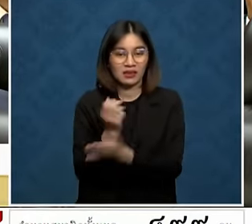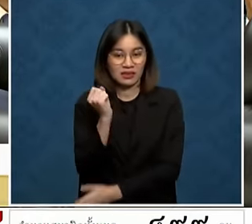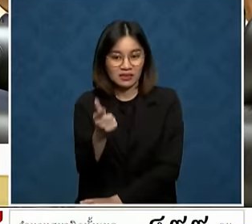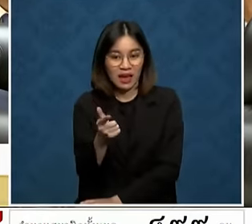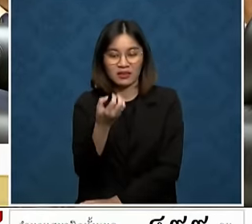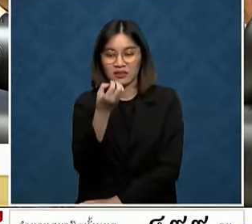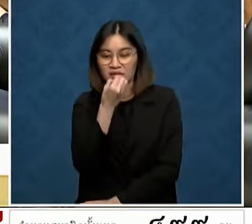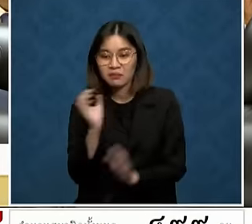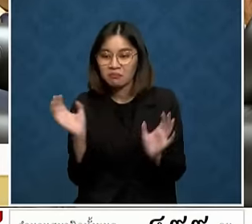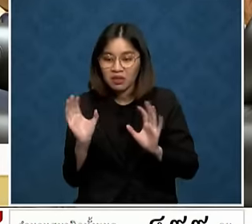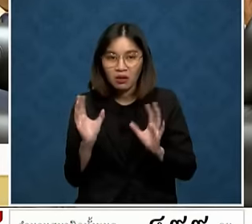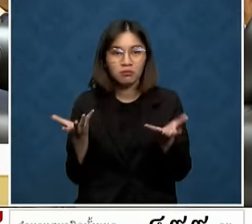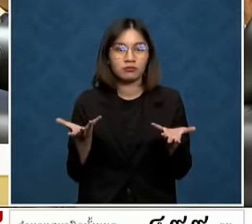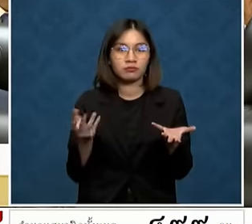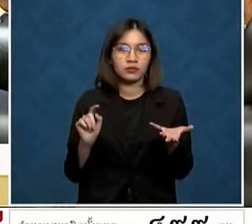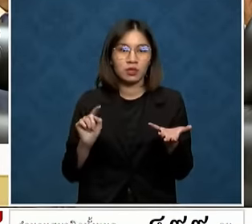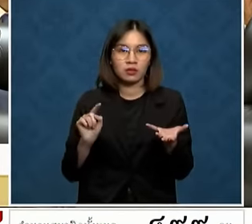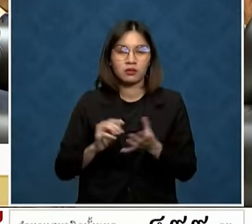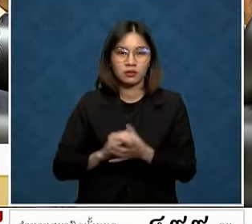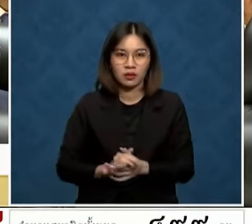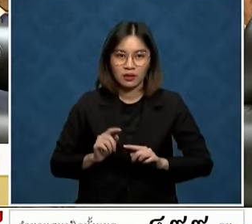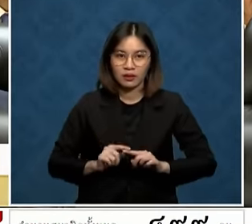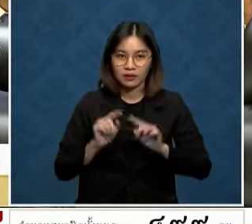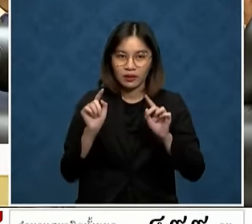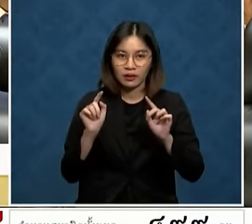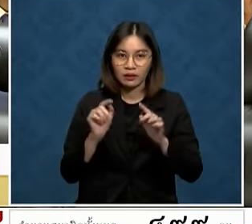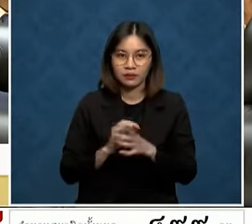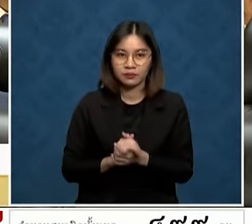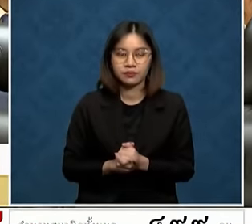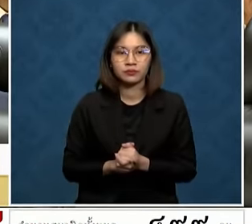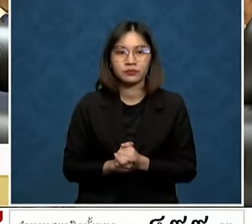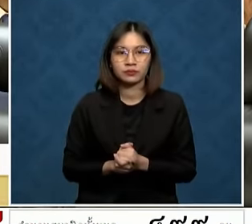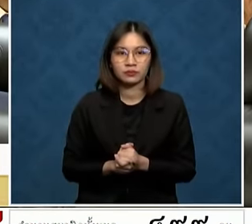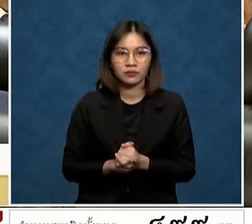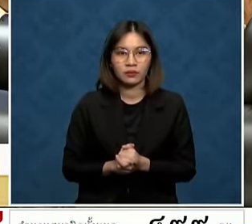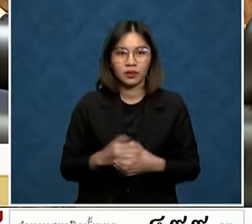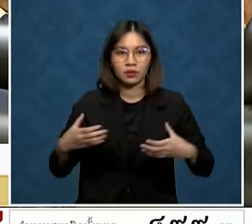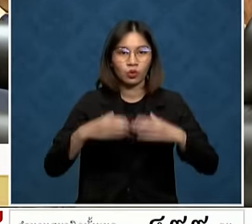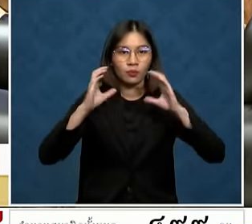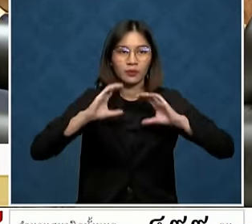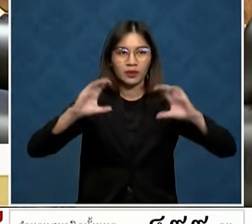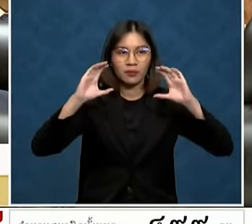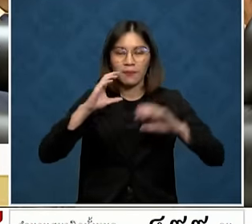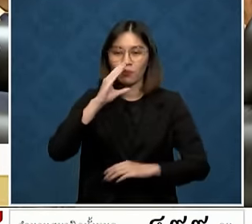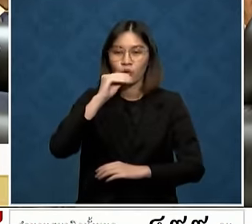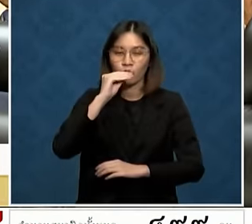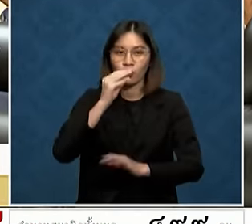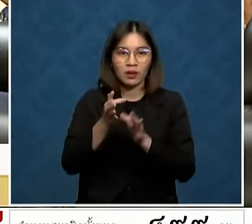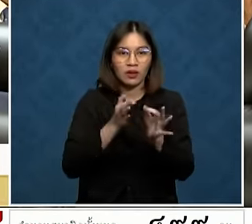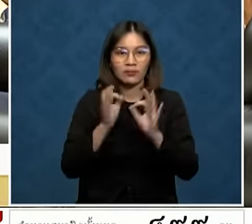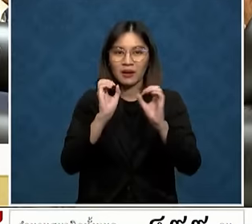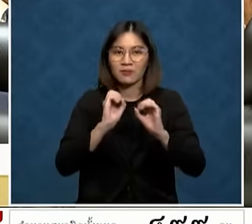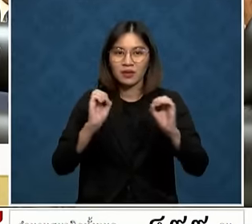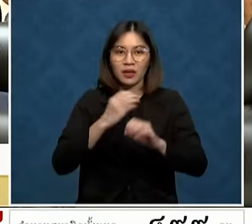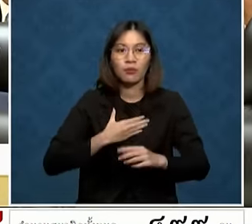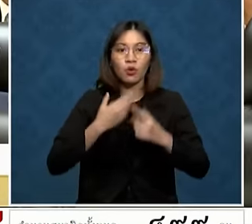ไม่ต้องกินเหรอครับแต่ว่ารัฐบาลยังไม่เคยพูดเรื่องนี้แต่ผมช่วย